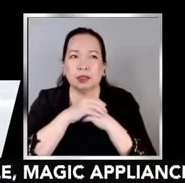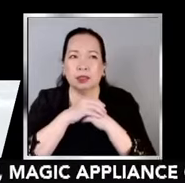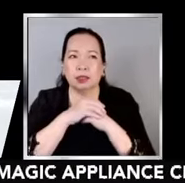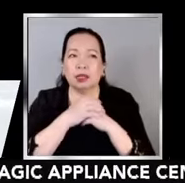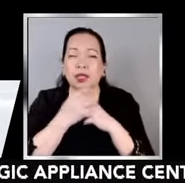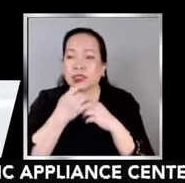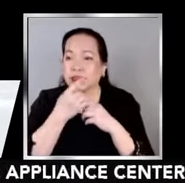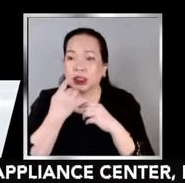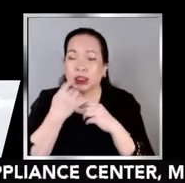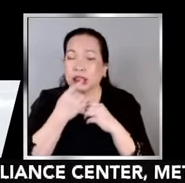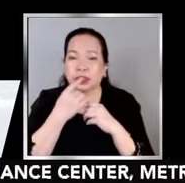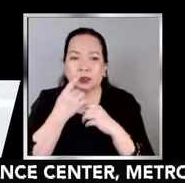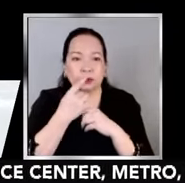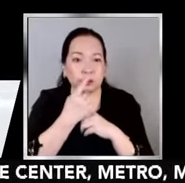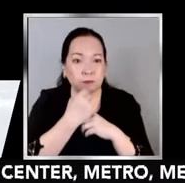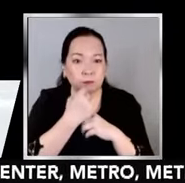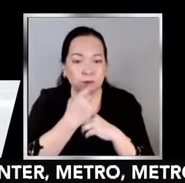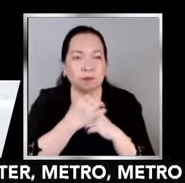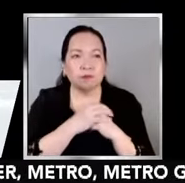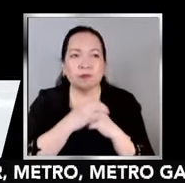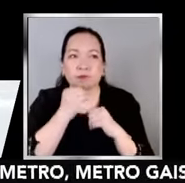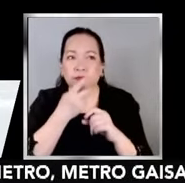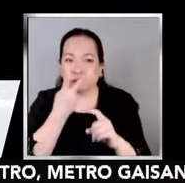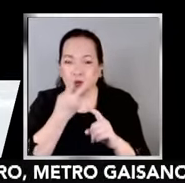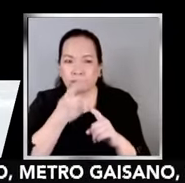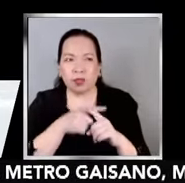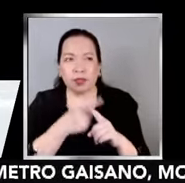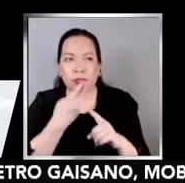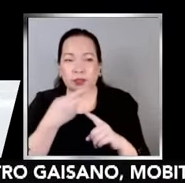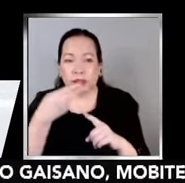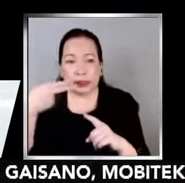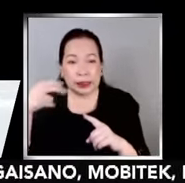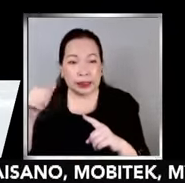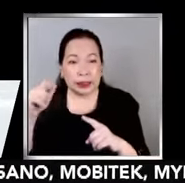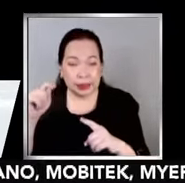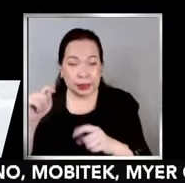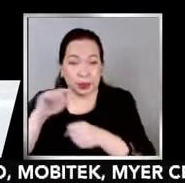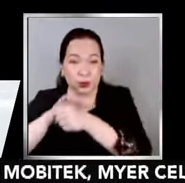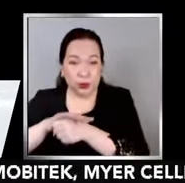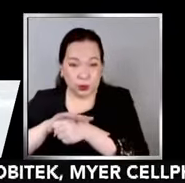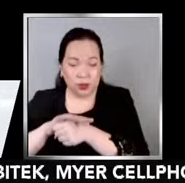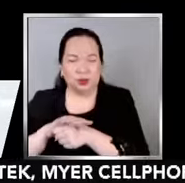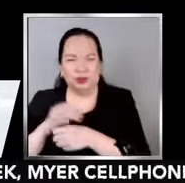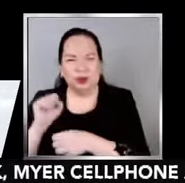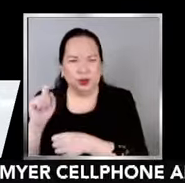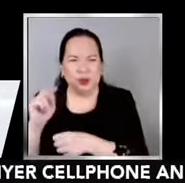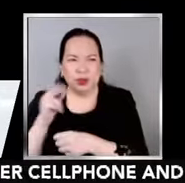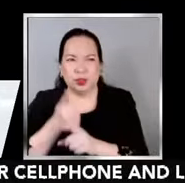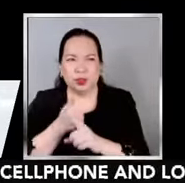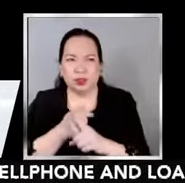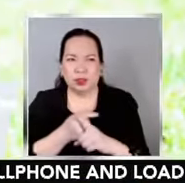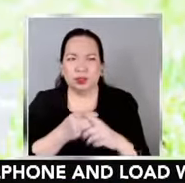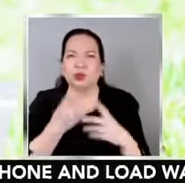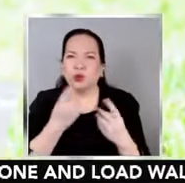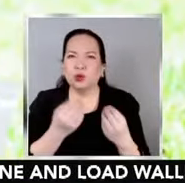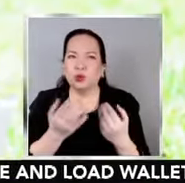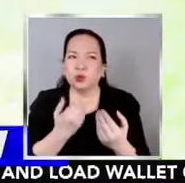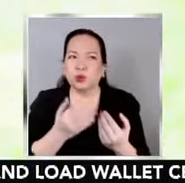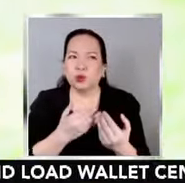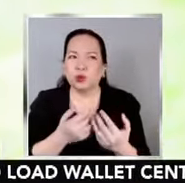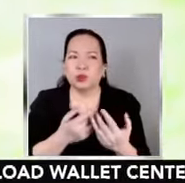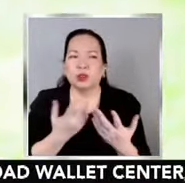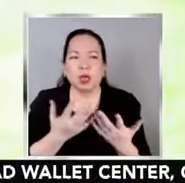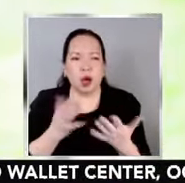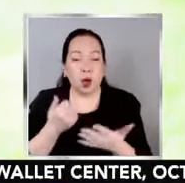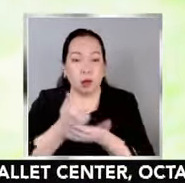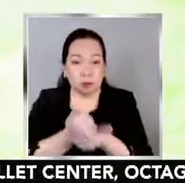ating mga alaga nagpapakita ng signs ng heat stress, umaksyon na tayo kaagad. Kapag kasi sila'y nag-overheat, mabilis lamang ito mag-progress sa heat stress. Painumin ng tubig